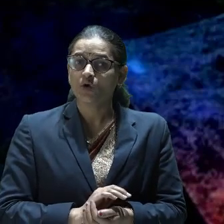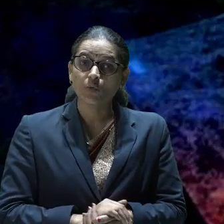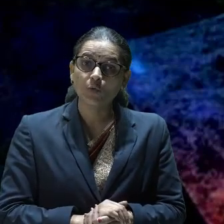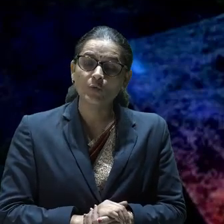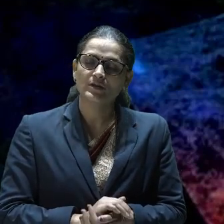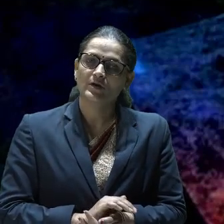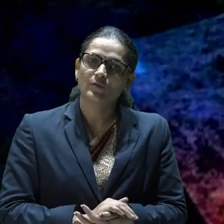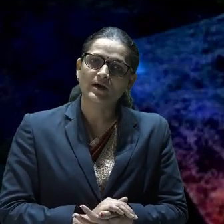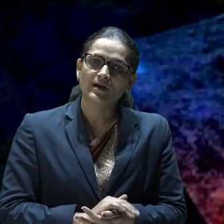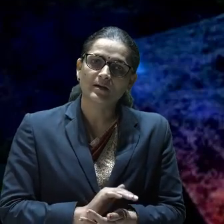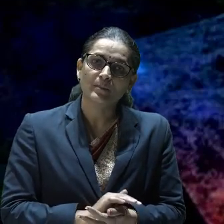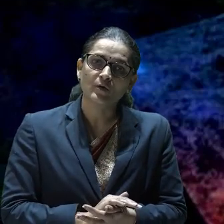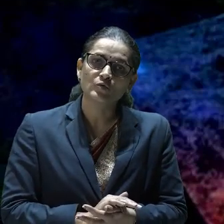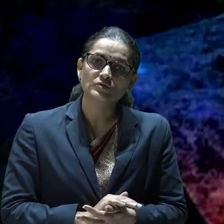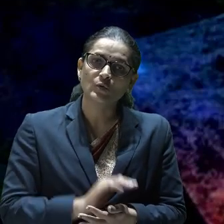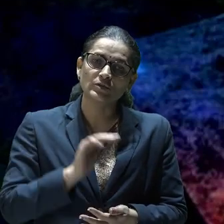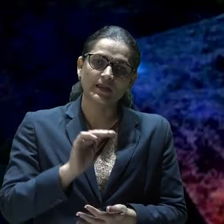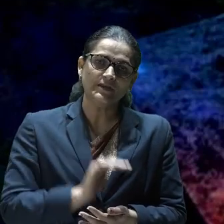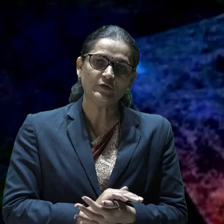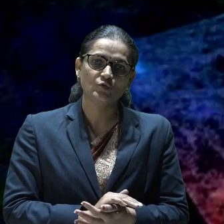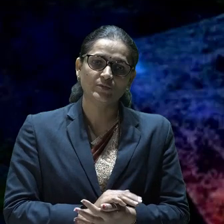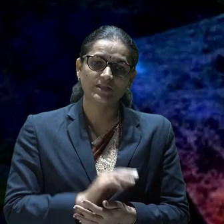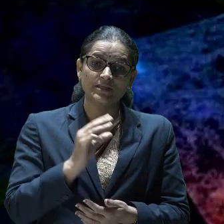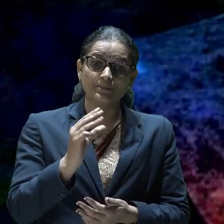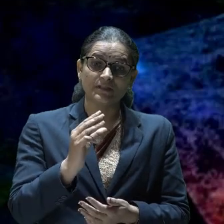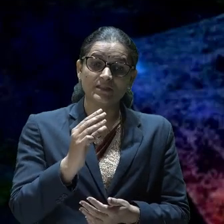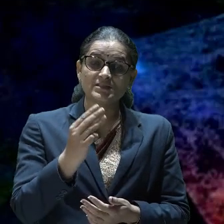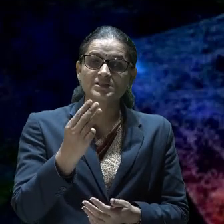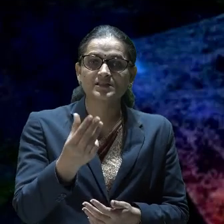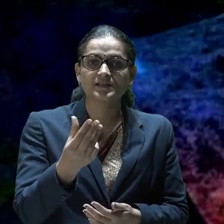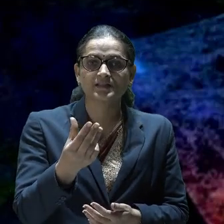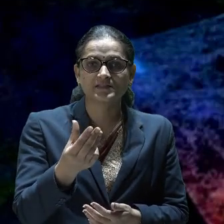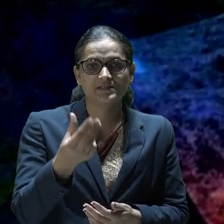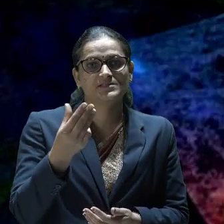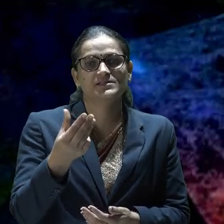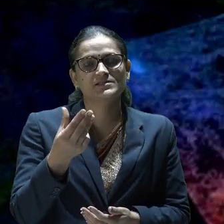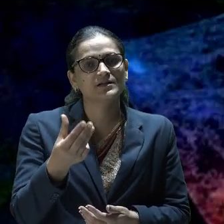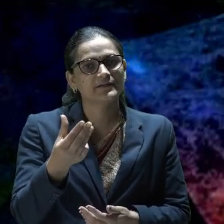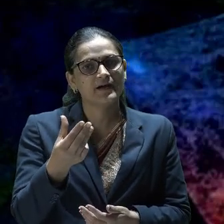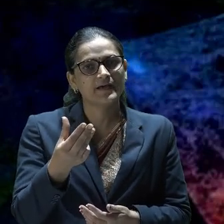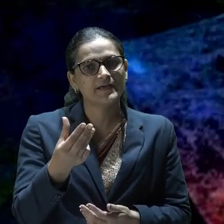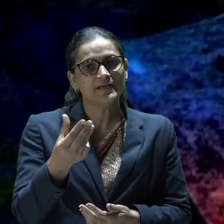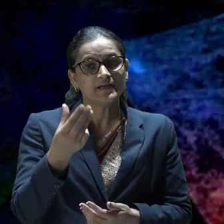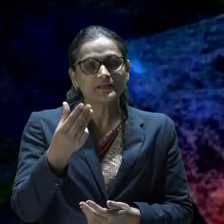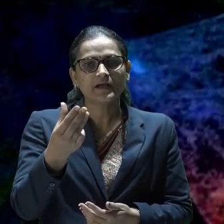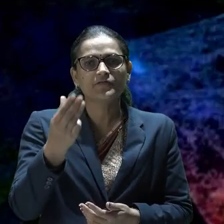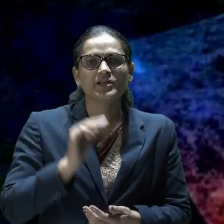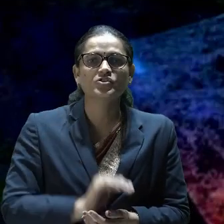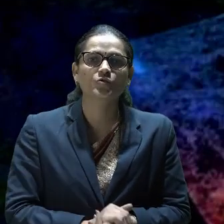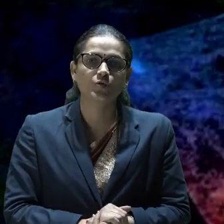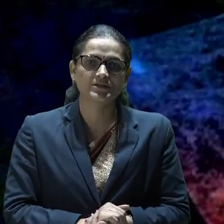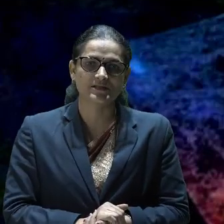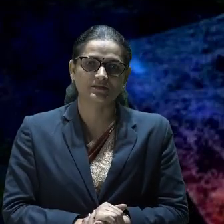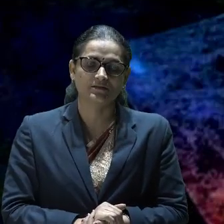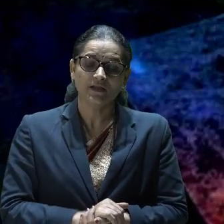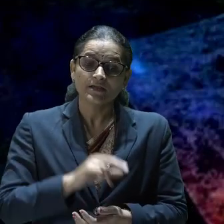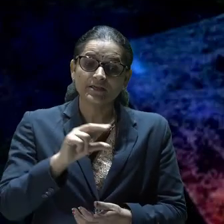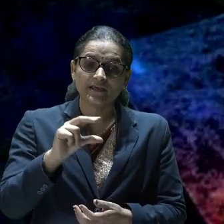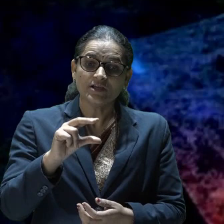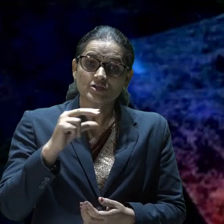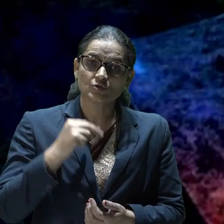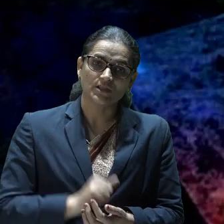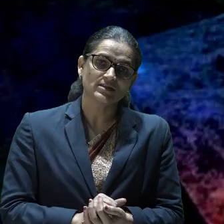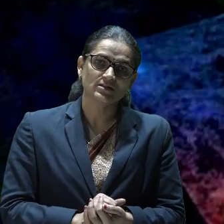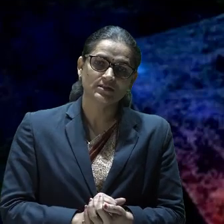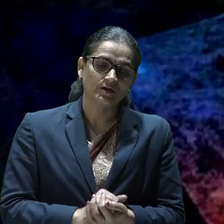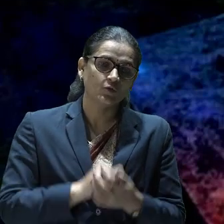म्हणतो, ऊन वारा पाऊस कोणत्याही ऋतूमध्ये ही पंक्ती जळत राहते, तिचं जे जळणं आहे ते कवीला शिकवून जातं